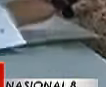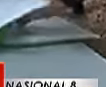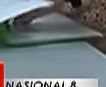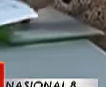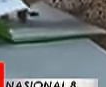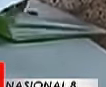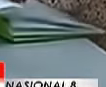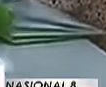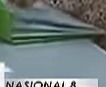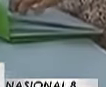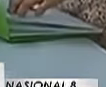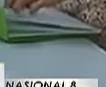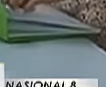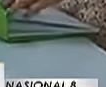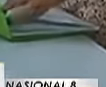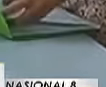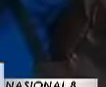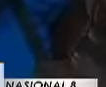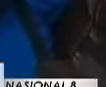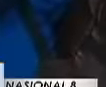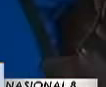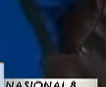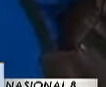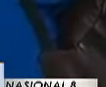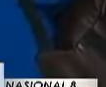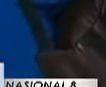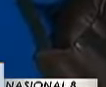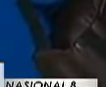segel untuk lulusan matrikulasi